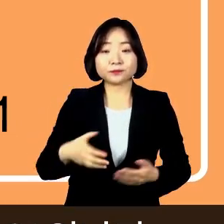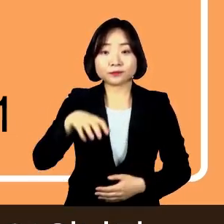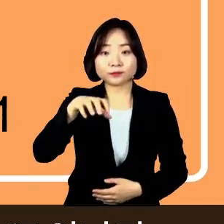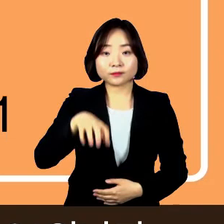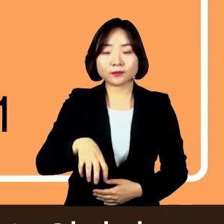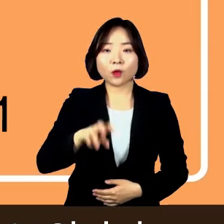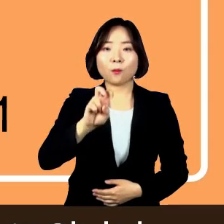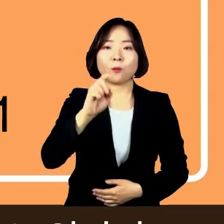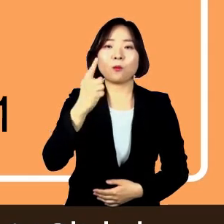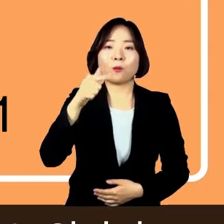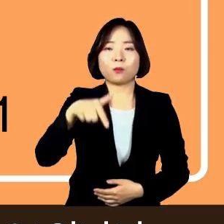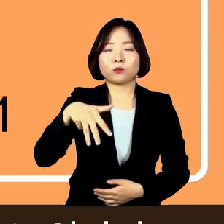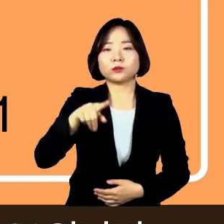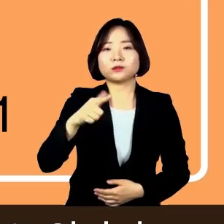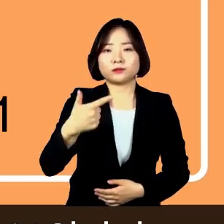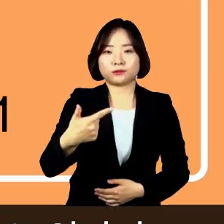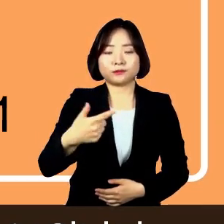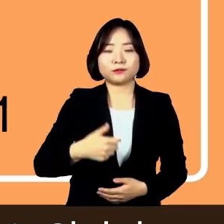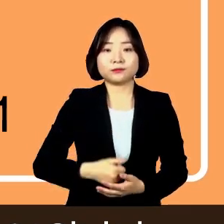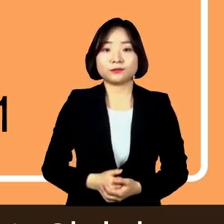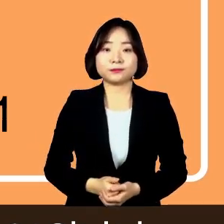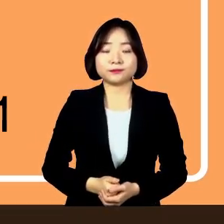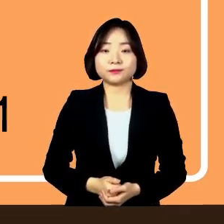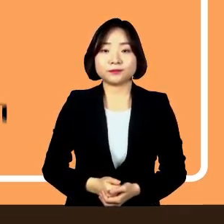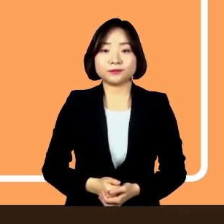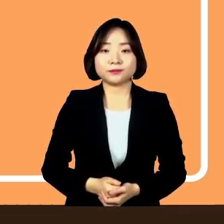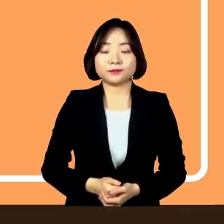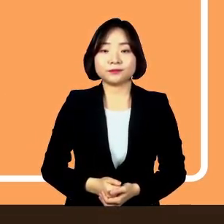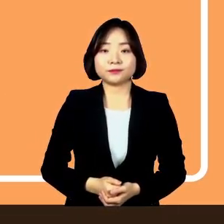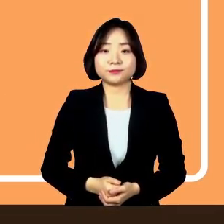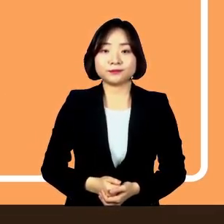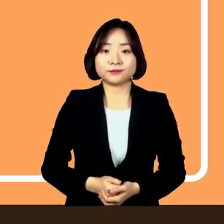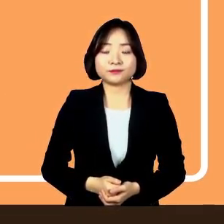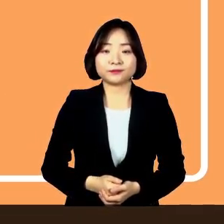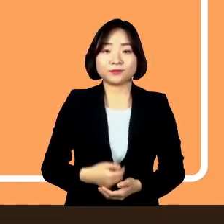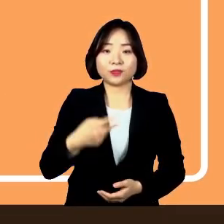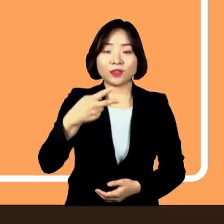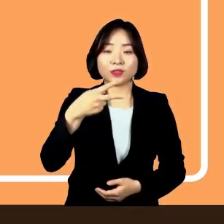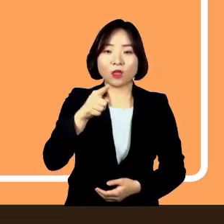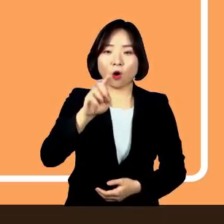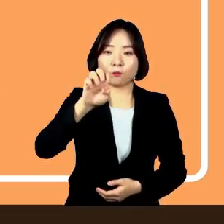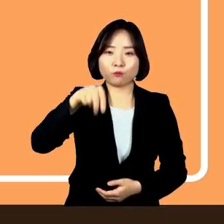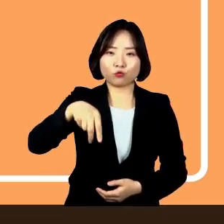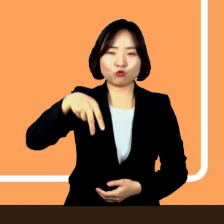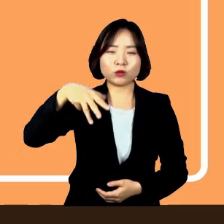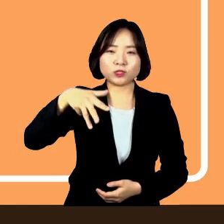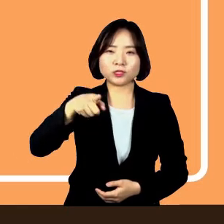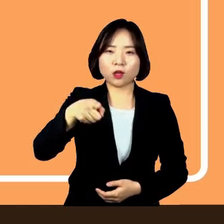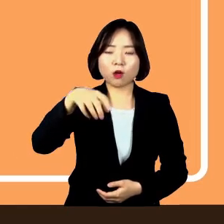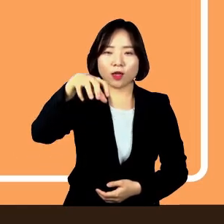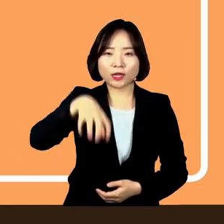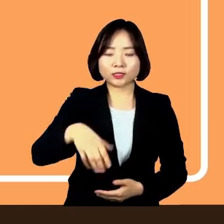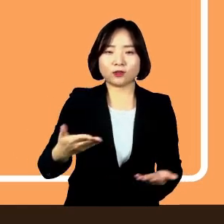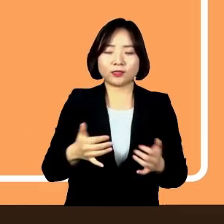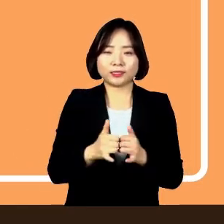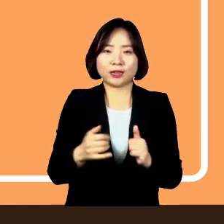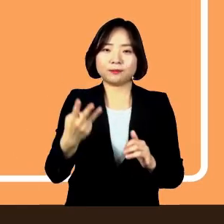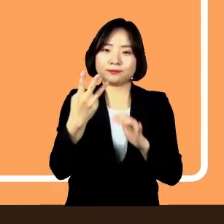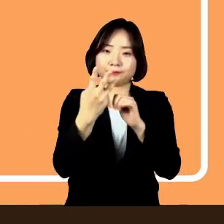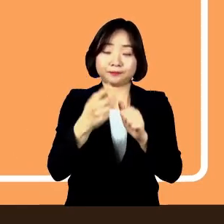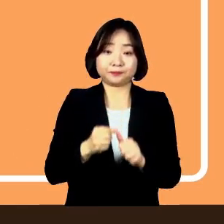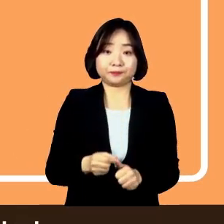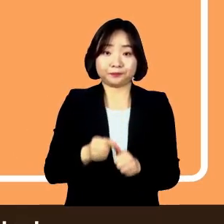동남구 목천읍 천안대로 30일입니다. 주식회사 더퓨처에서 하역, 적재 종사원 3명을